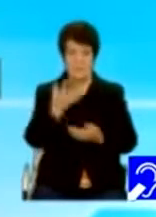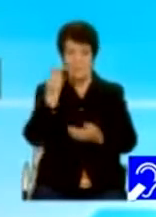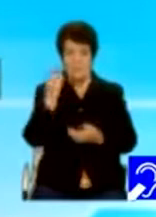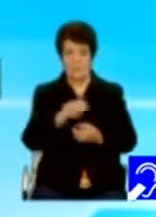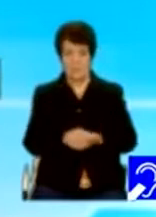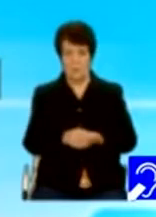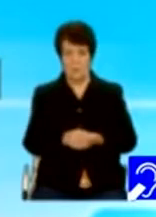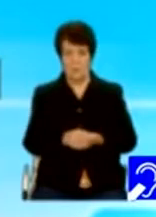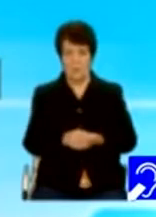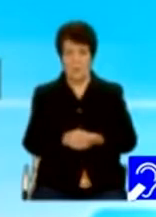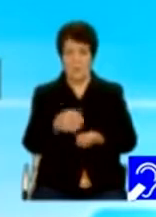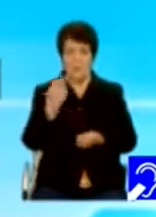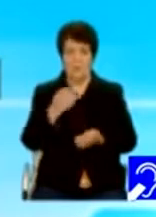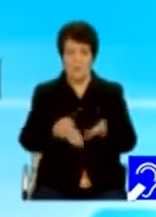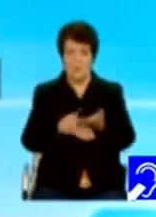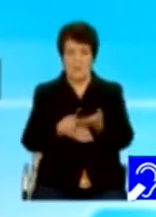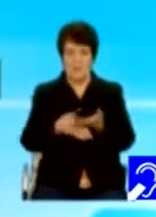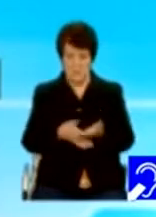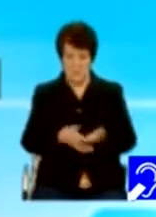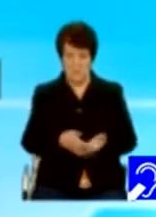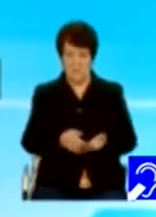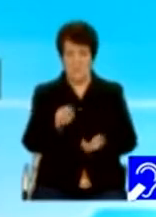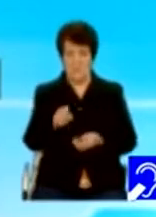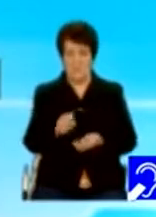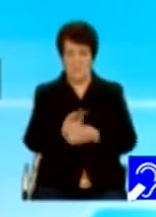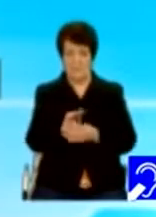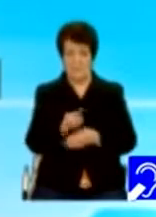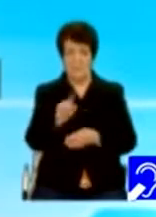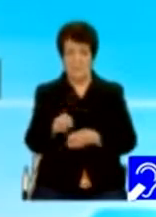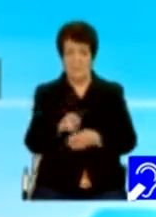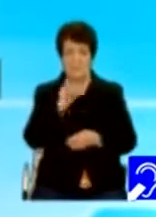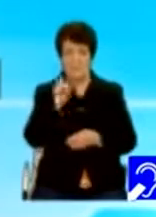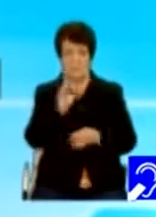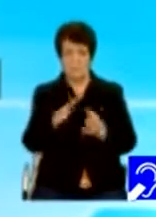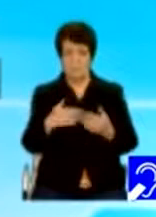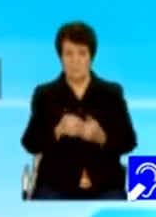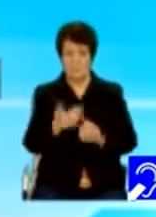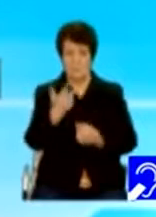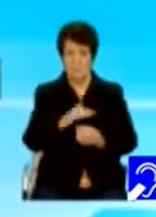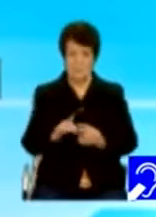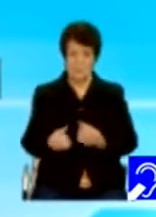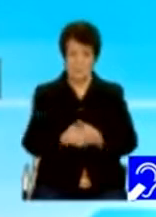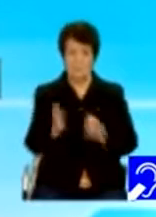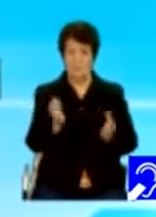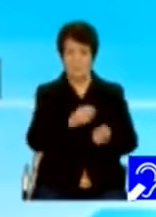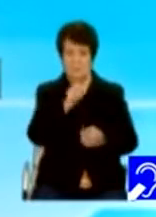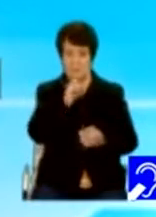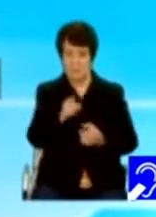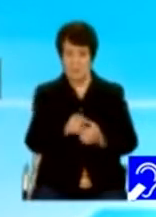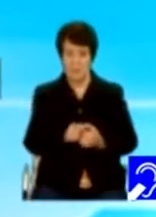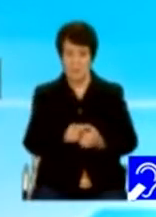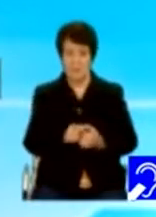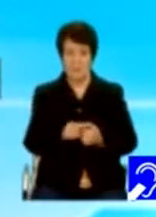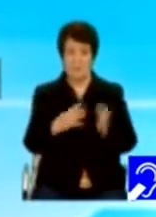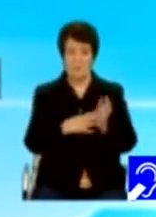Să venim cu indemnizații pentru tinere familie. Ca familie care au 3 copii să primească lunar indemnizații